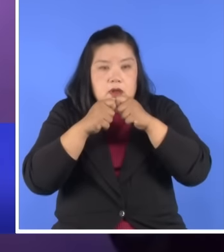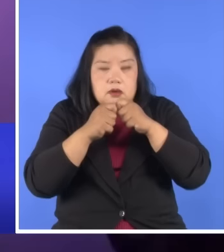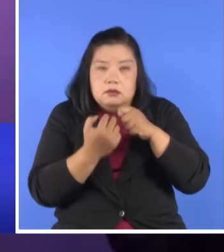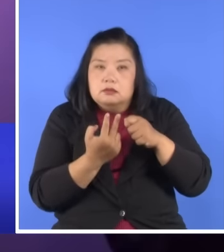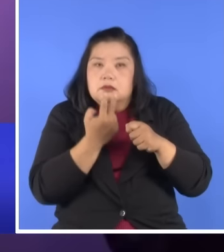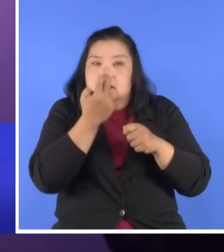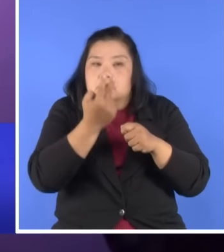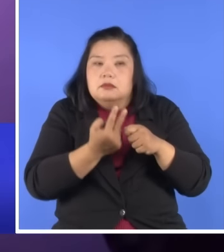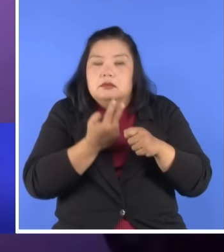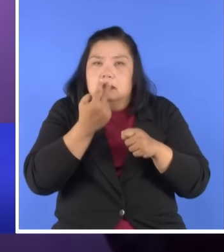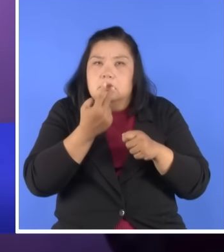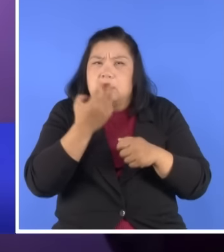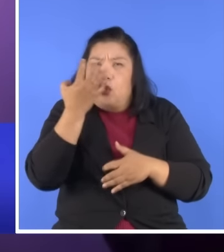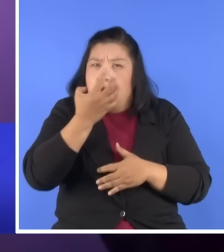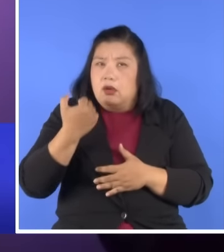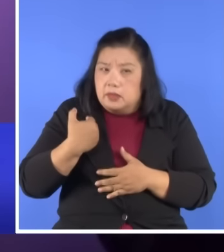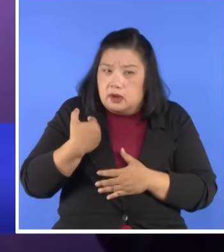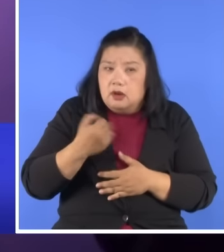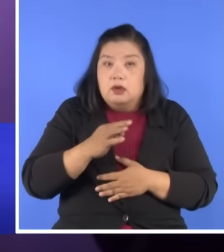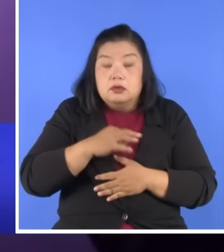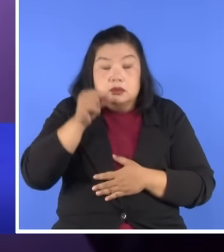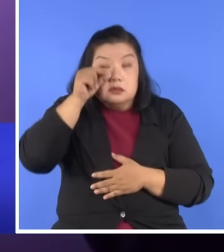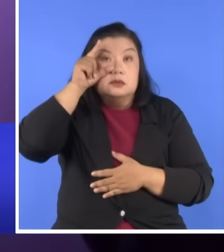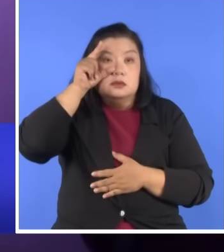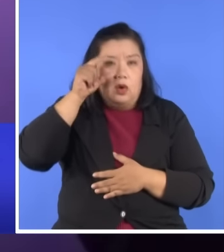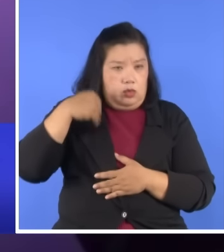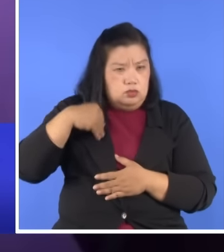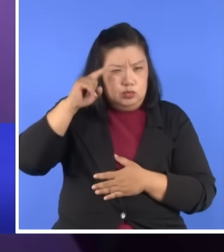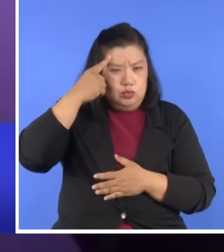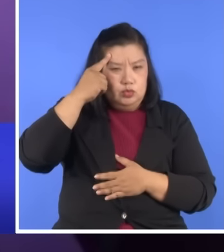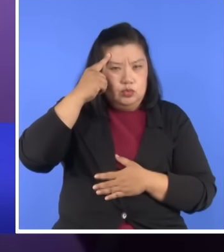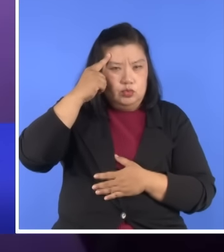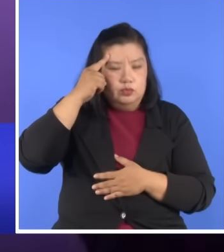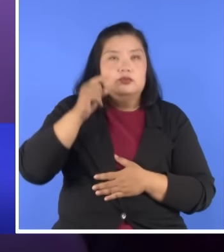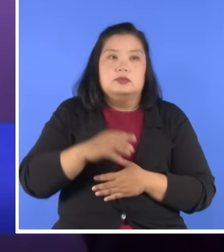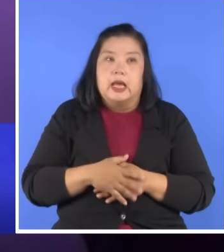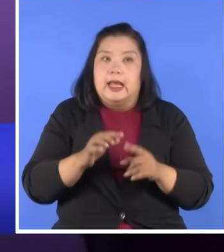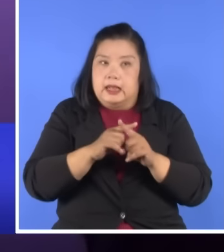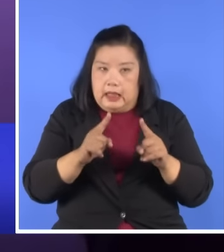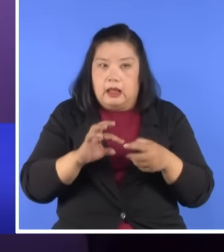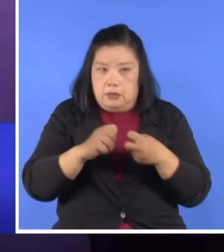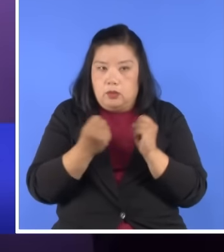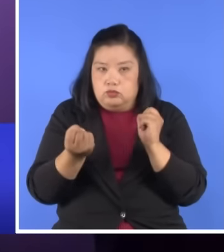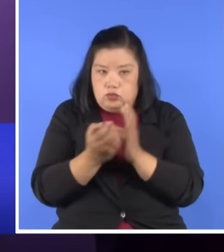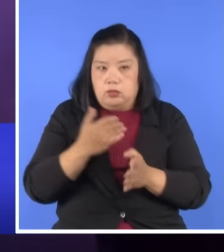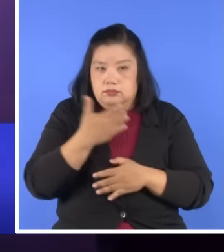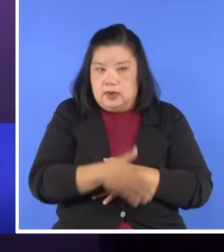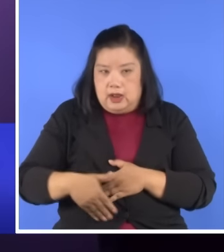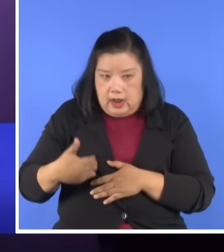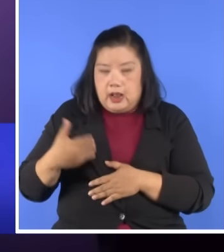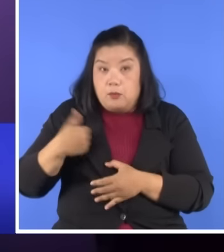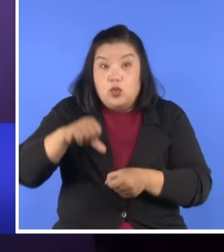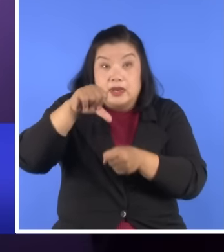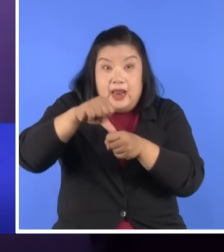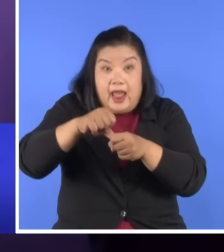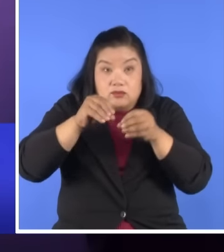ยังไงอ่ะหัวเราะหรอรู้สึกตื่นอะไรแบบนี้หรือเปล่านะคะแต่ทีนี้มันเป็นอันตรายต่อร่างกายคุณผู้ชมถ้าได้รับแก๊สนี้มากๆ